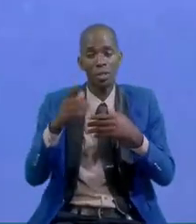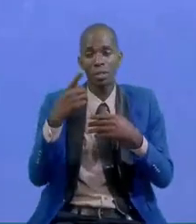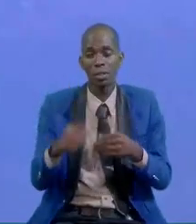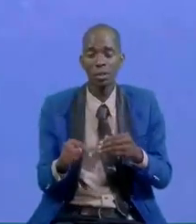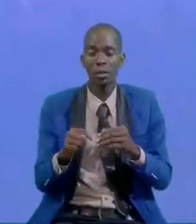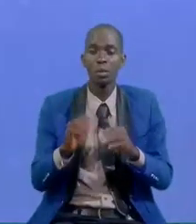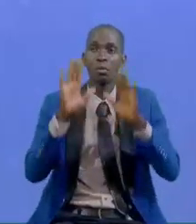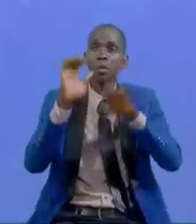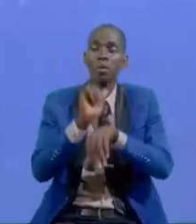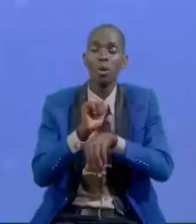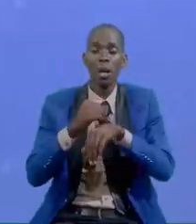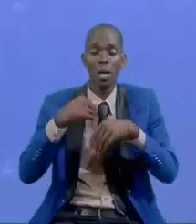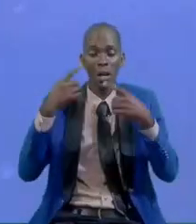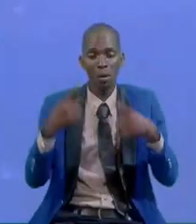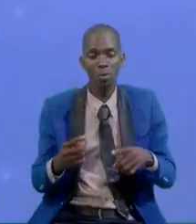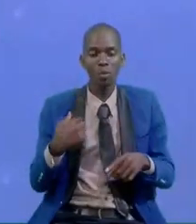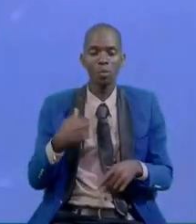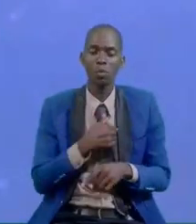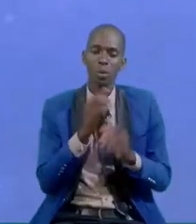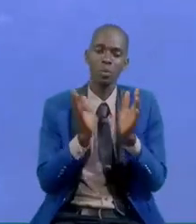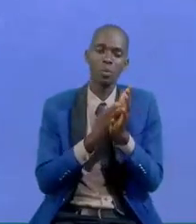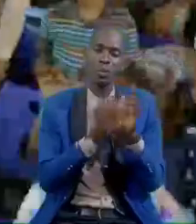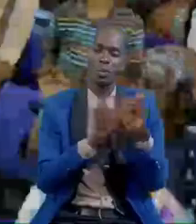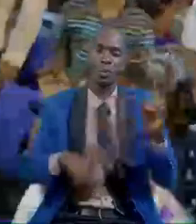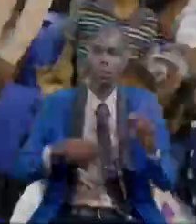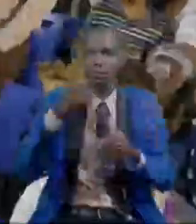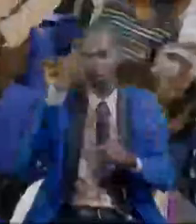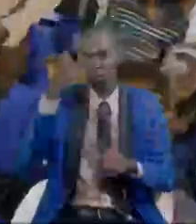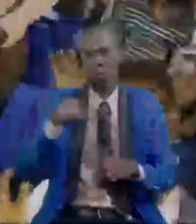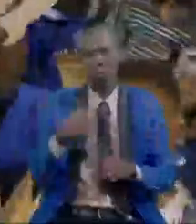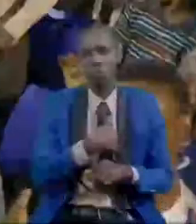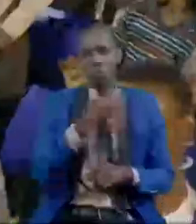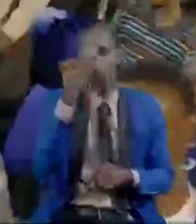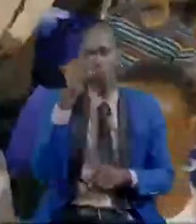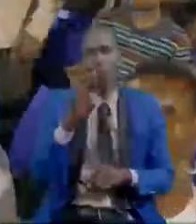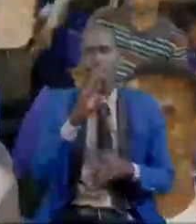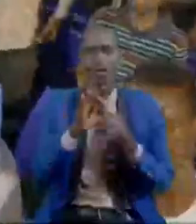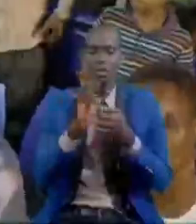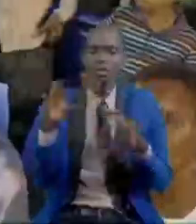prière, nous louons Dieu parce que nous savons que tu es délié au nom de Jésus.